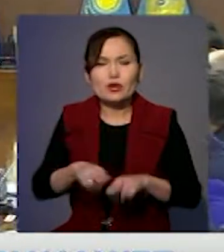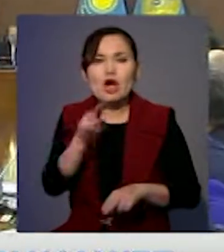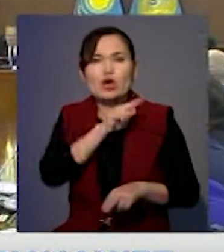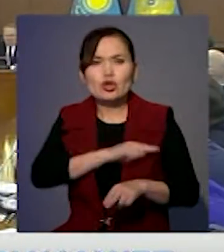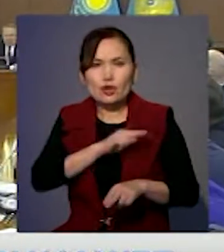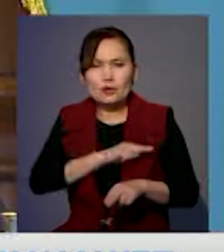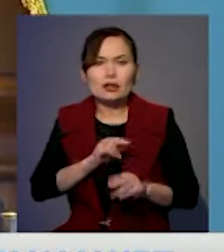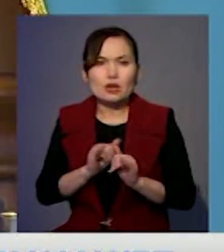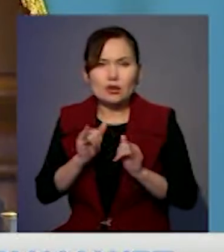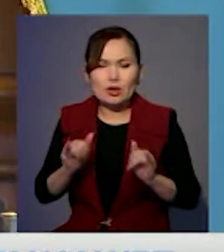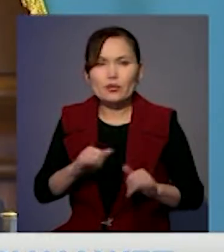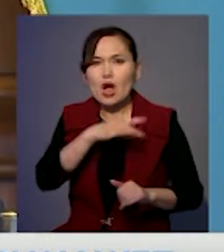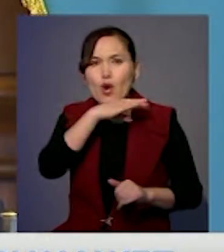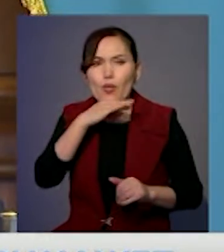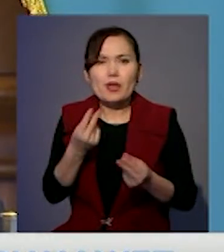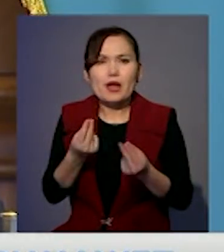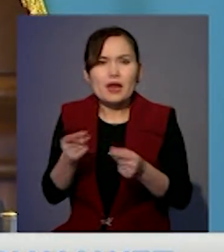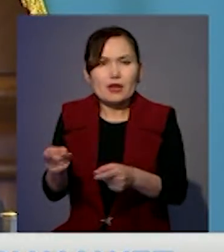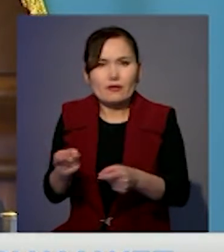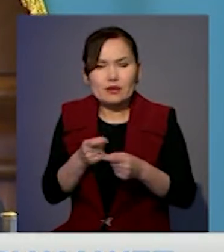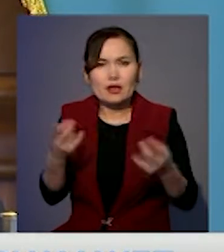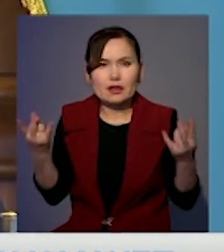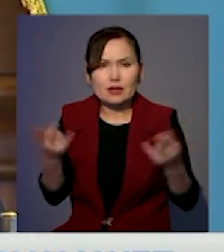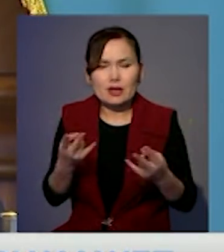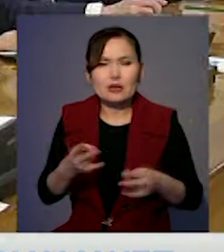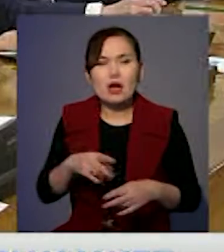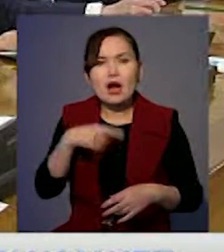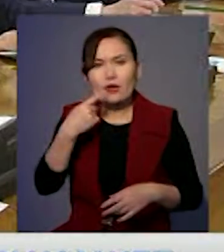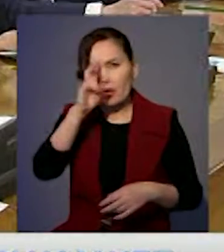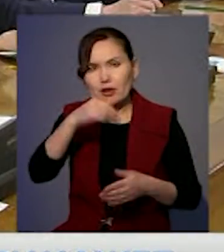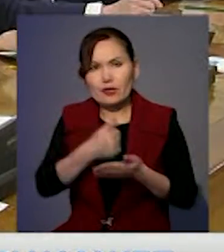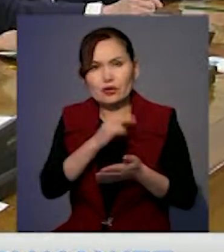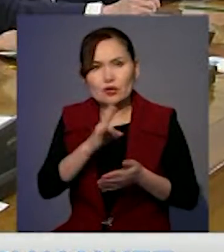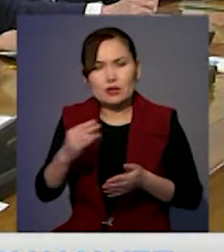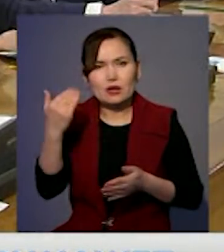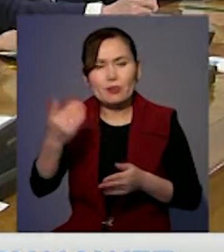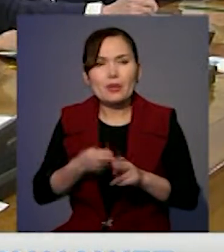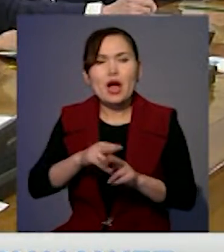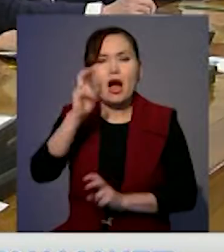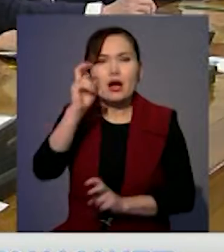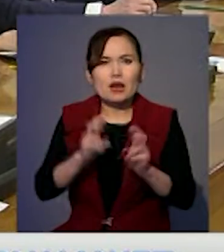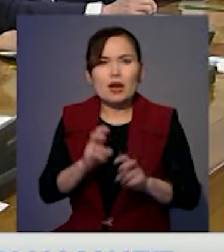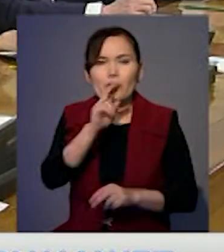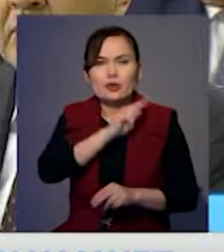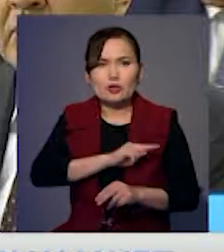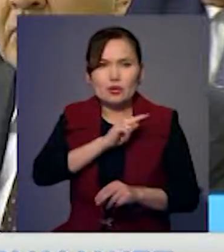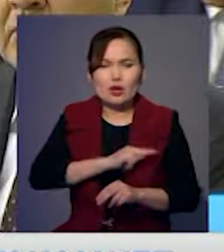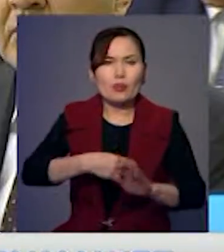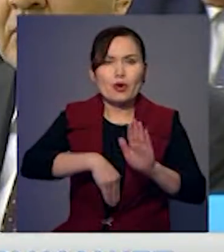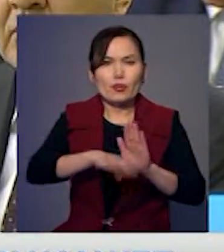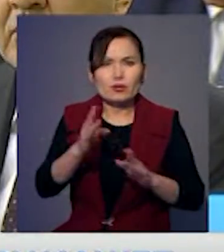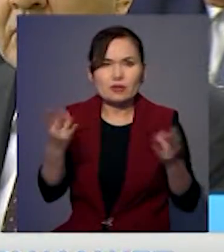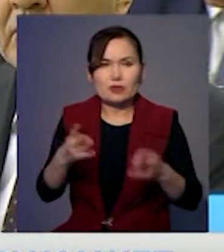жұмысты жандандырып, көптеп инвестиция тарту керек, деді елбасы. Сонымен қатар, аймақтардағы кәсіпорындардың да жағдайы назардан тыс қалмау